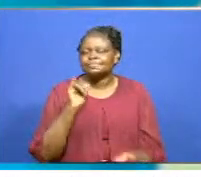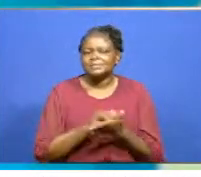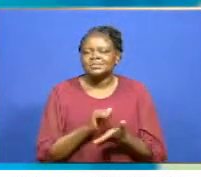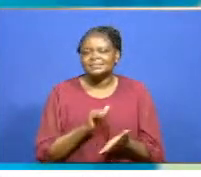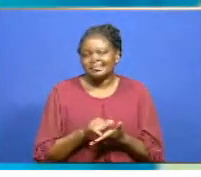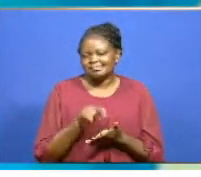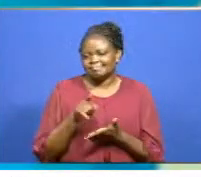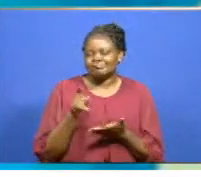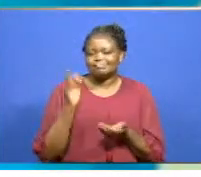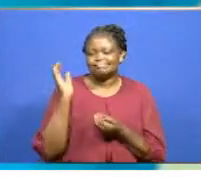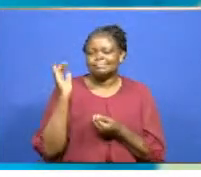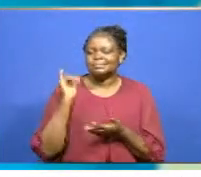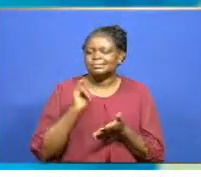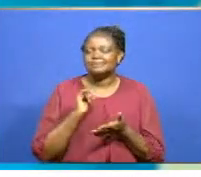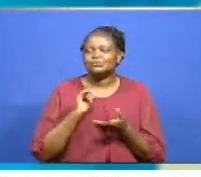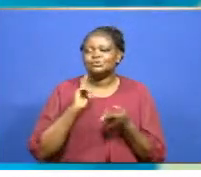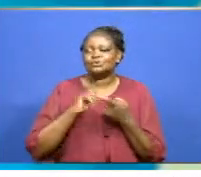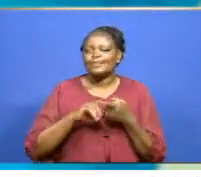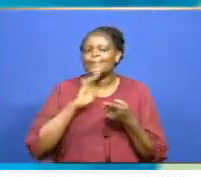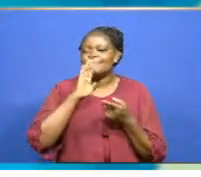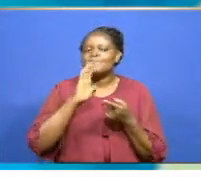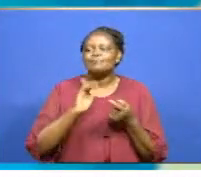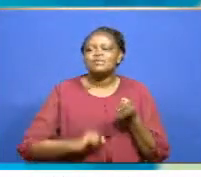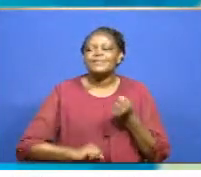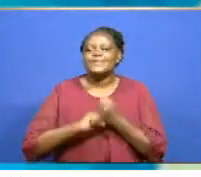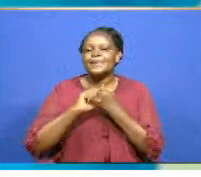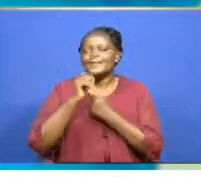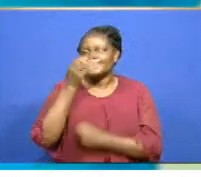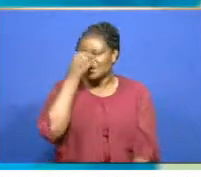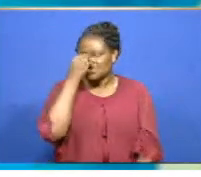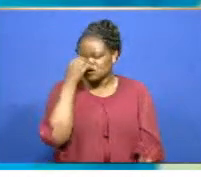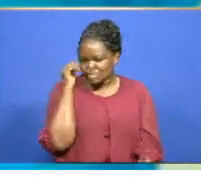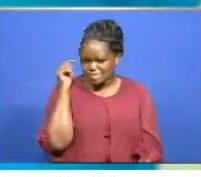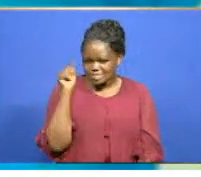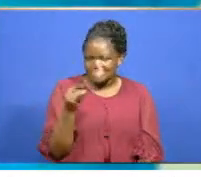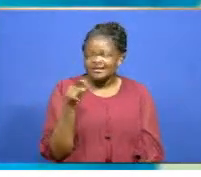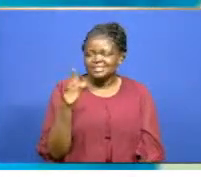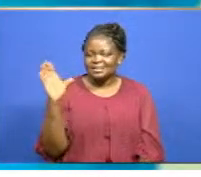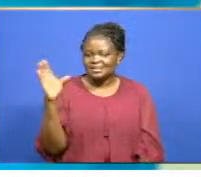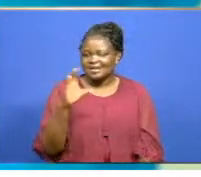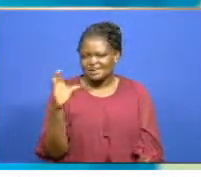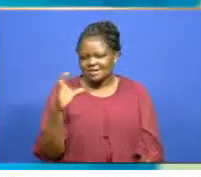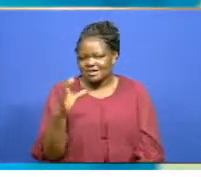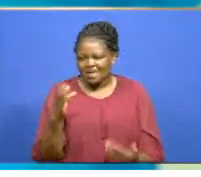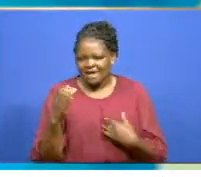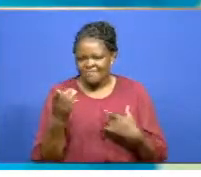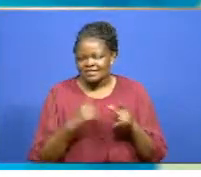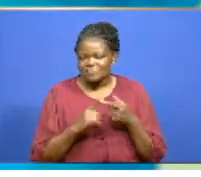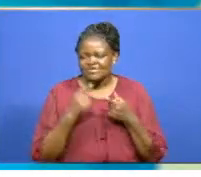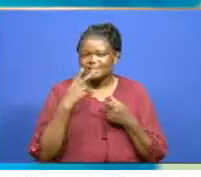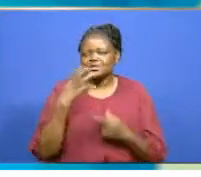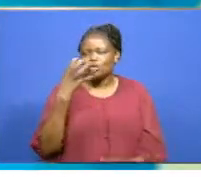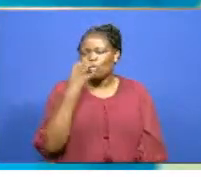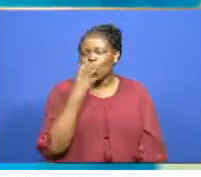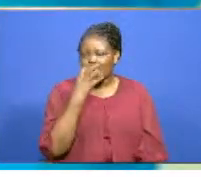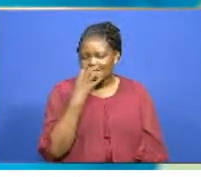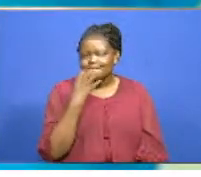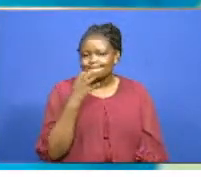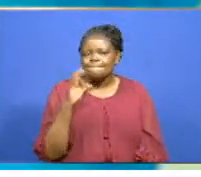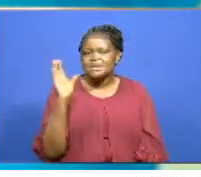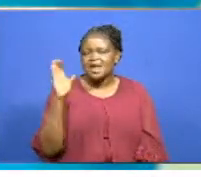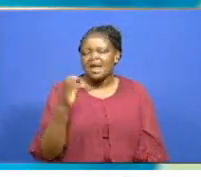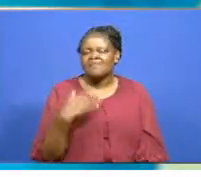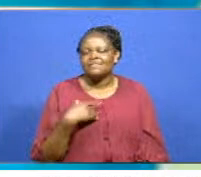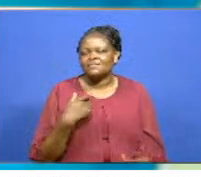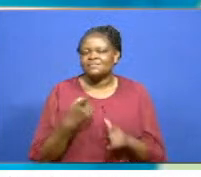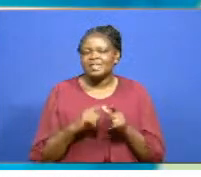kinakisiwa kuungwa mkono na naibu rais William Ruto. Pia kikiweka candidate wake, na pia tumeona ODM wakiweka candidate wao,